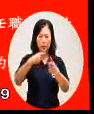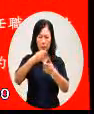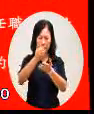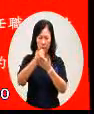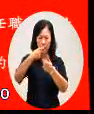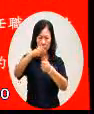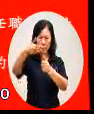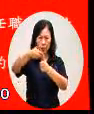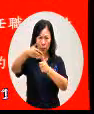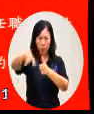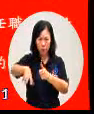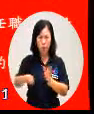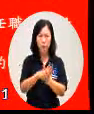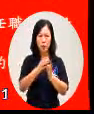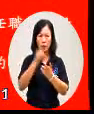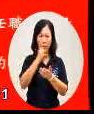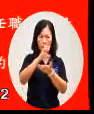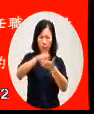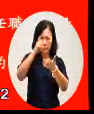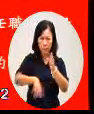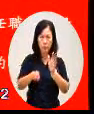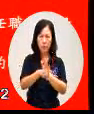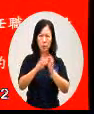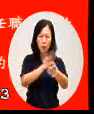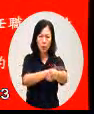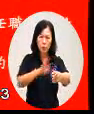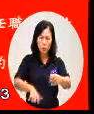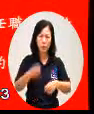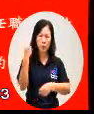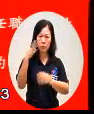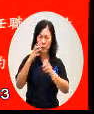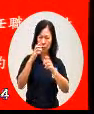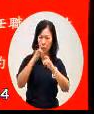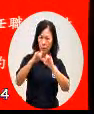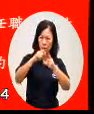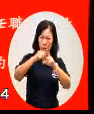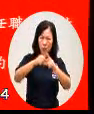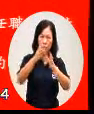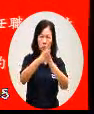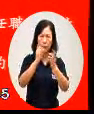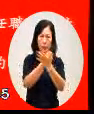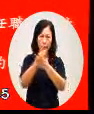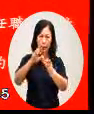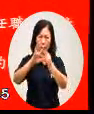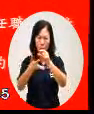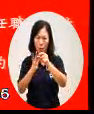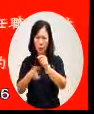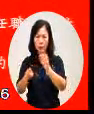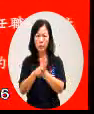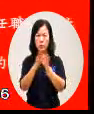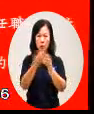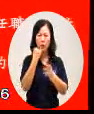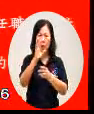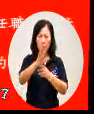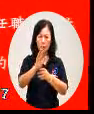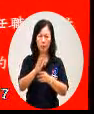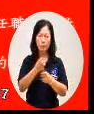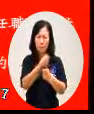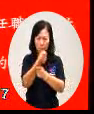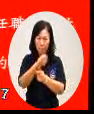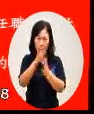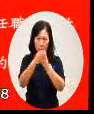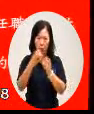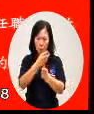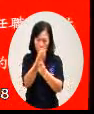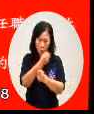解除哈左营新社区所有各国中，包括龙华、福山、左营国中的这些